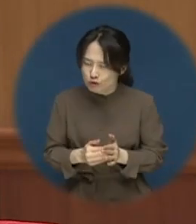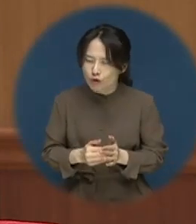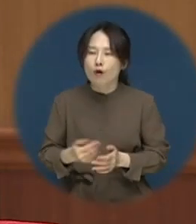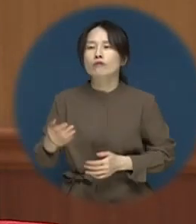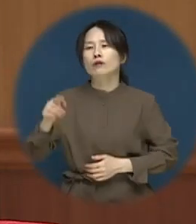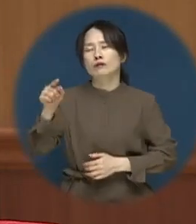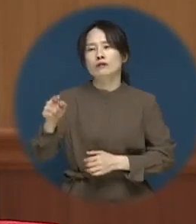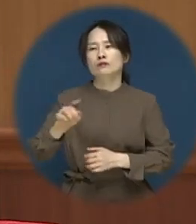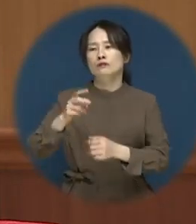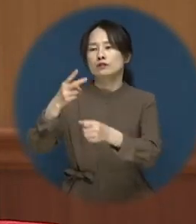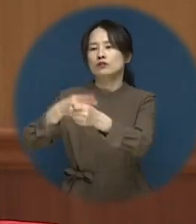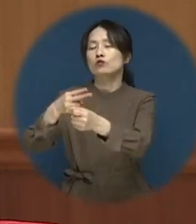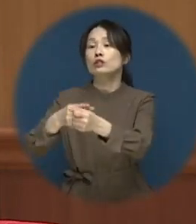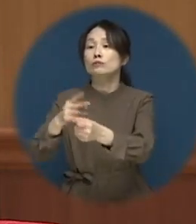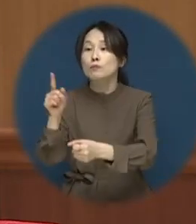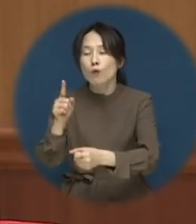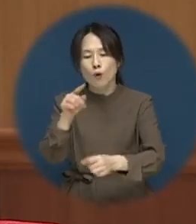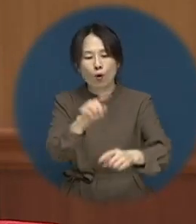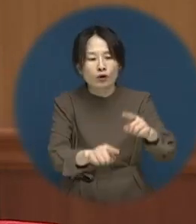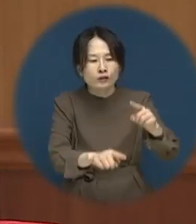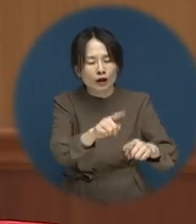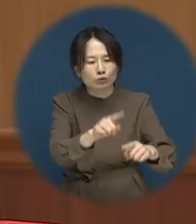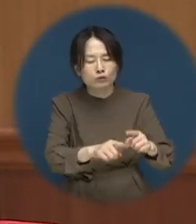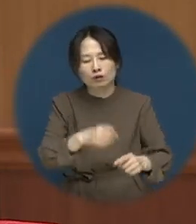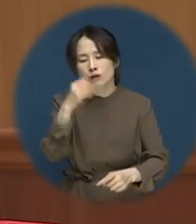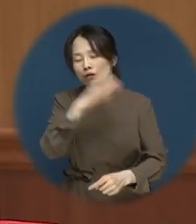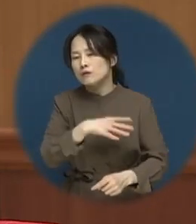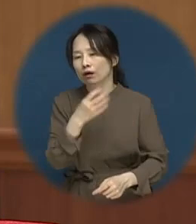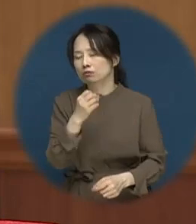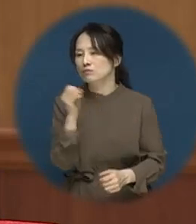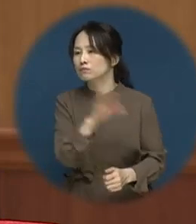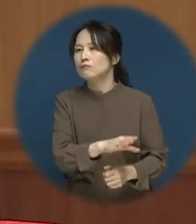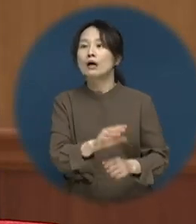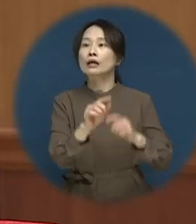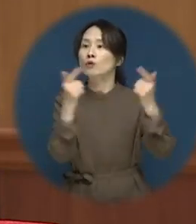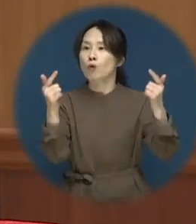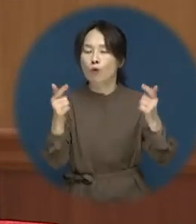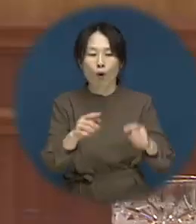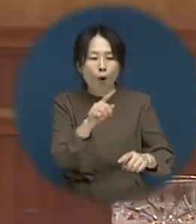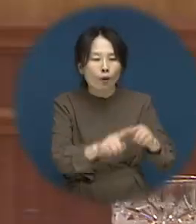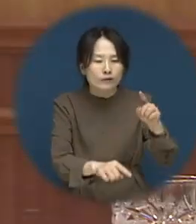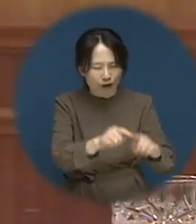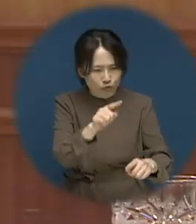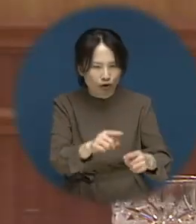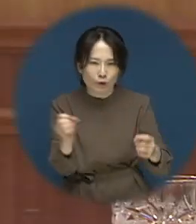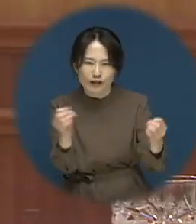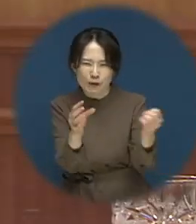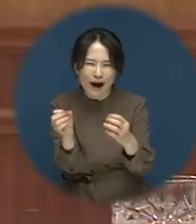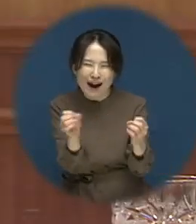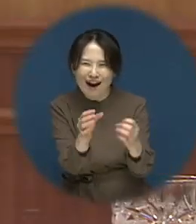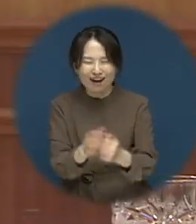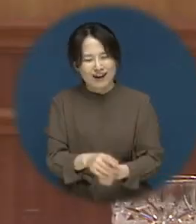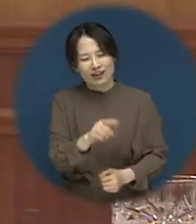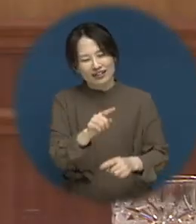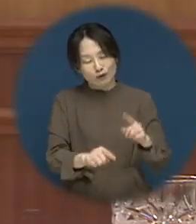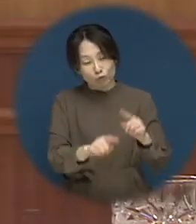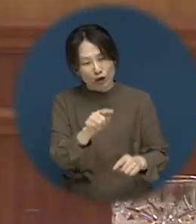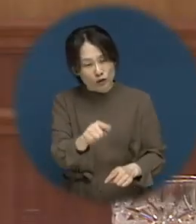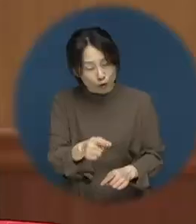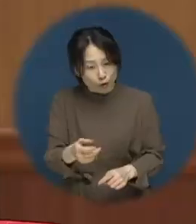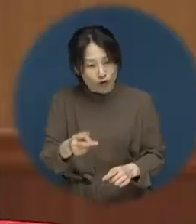나무를? 예. 그러니까 내가 너를 좀 자를 거야. 아파서라도 참어? 이런 식으로. 진짜 말을 해요? 예. 나무한테? 말을